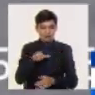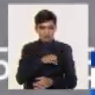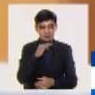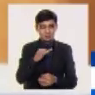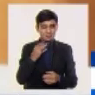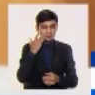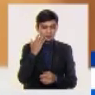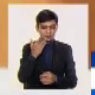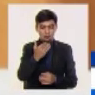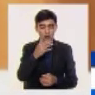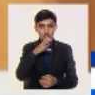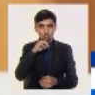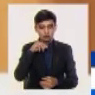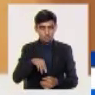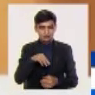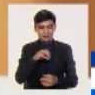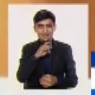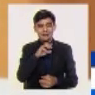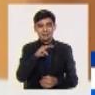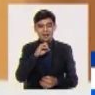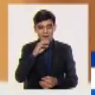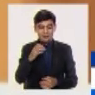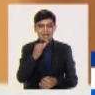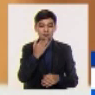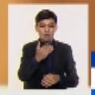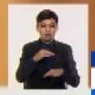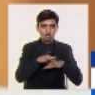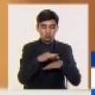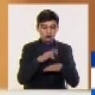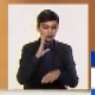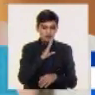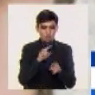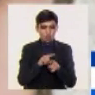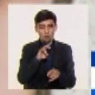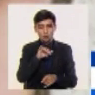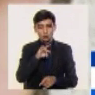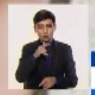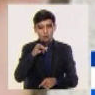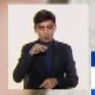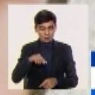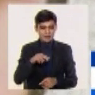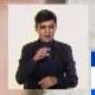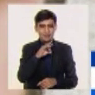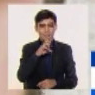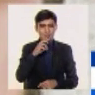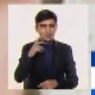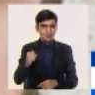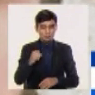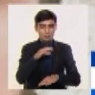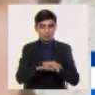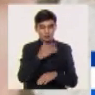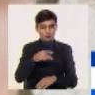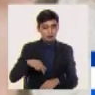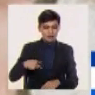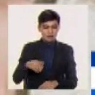частично зачислялись на счета Иртаева и его супруги Нургуль, которая в то время была в совете директоров банка РБК. За